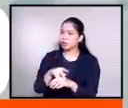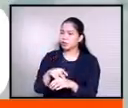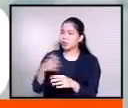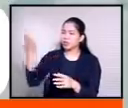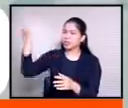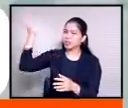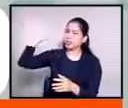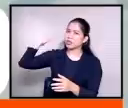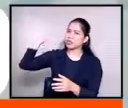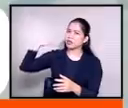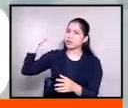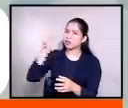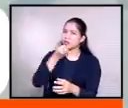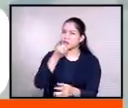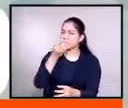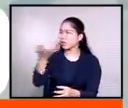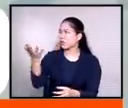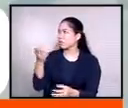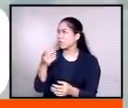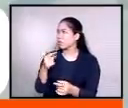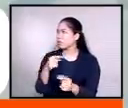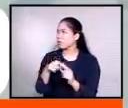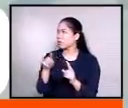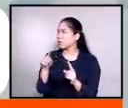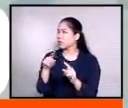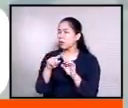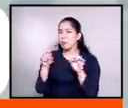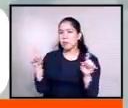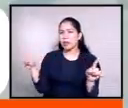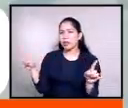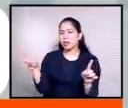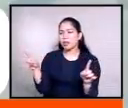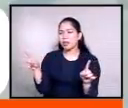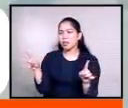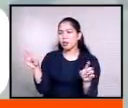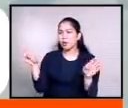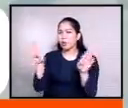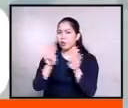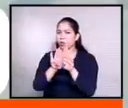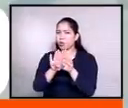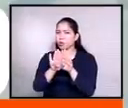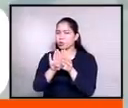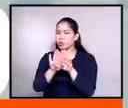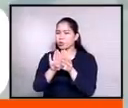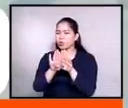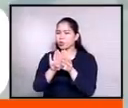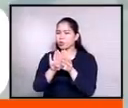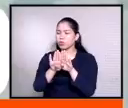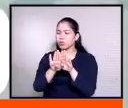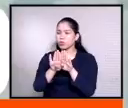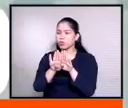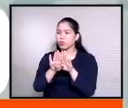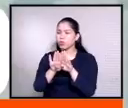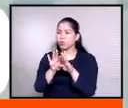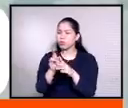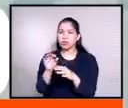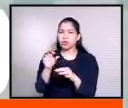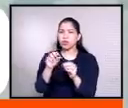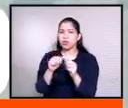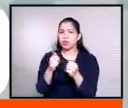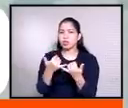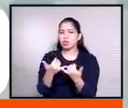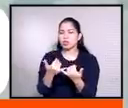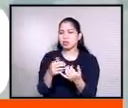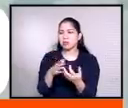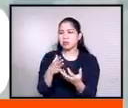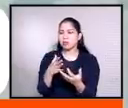Noon pa po, sinasabi na po namin sa kanya, kaso po, sa kanila po, kaso na-close po yung NRS po na agency po nila.